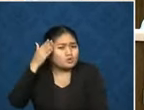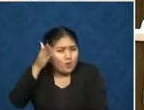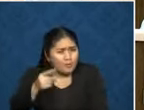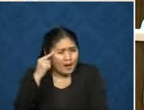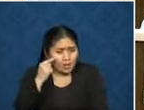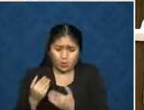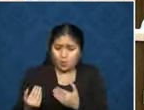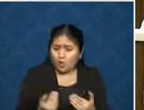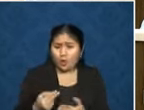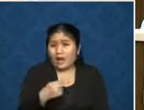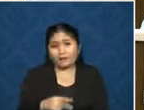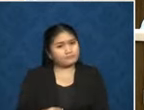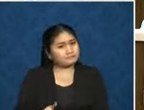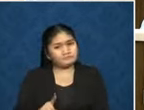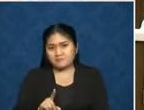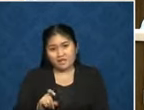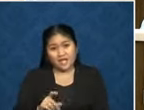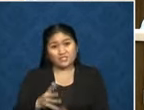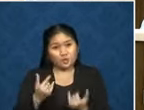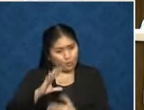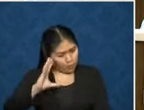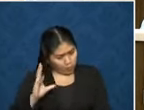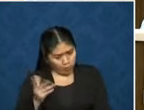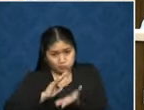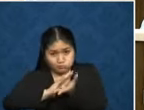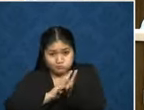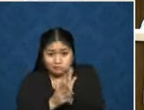เราอีกไม่ได้แล้วครับโลกมันเปลี่ยนแปลงไป